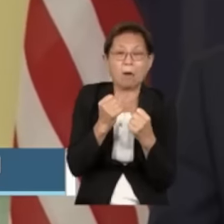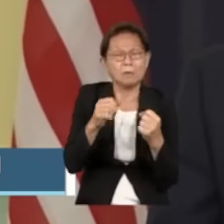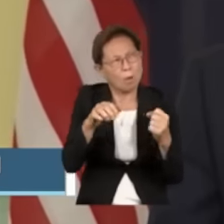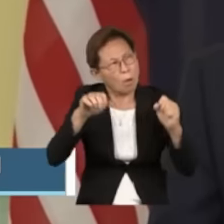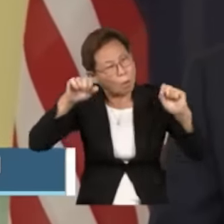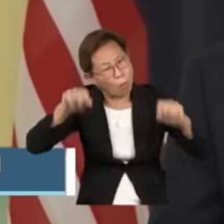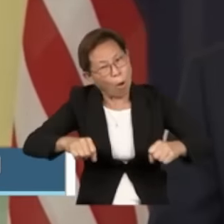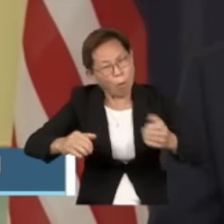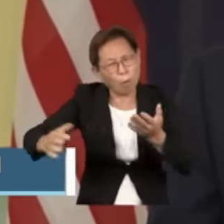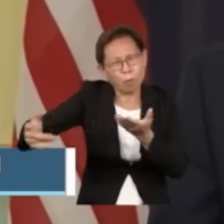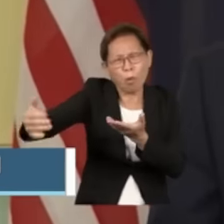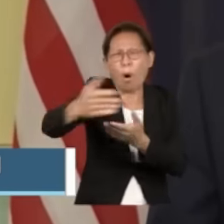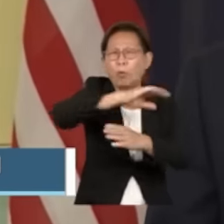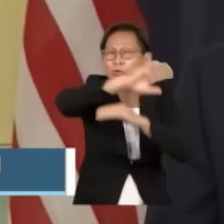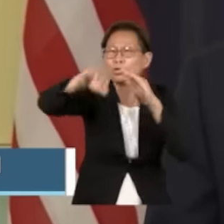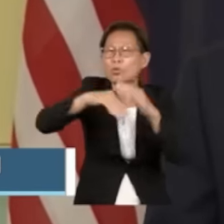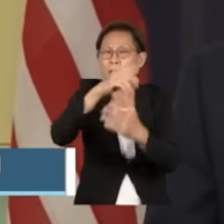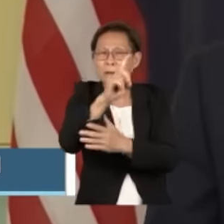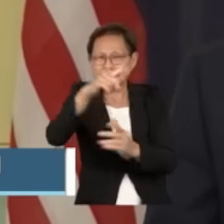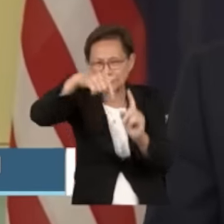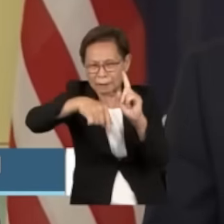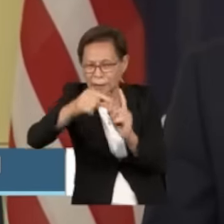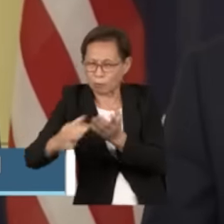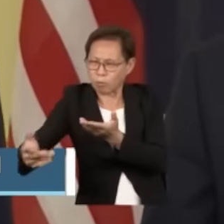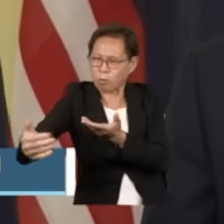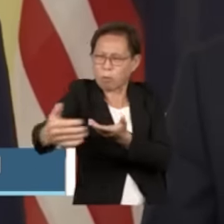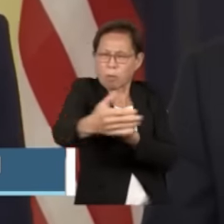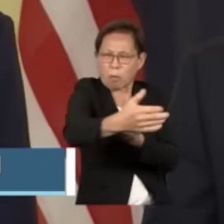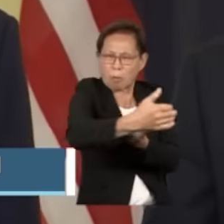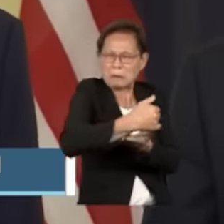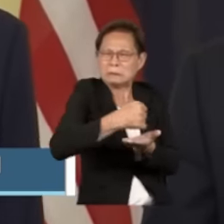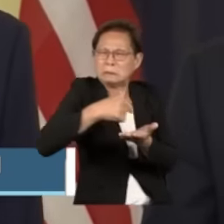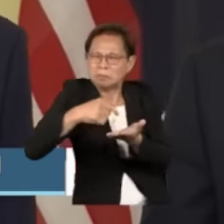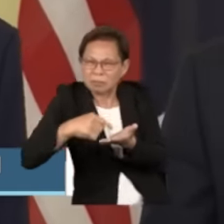sekurang-kurangnya mengumpul semua data yang kadang-kadang